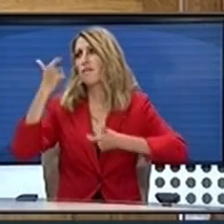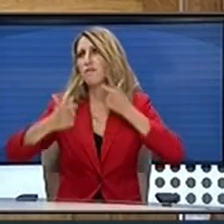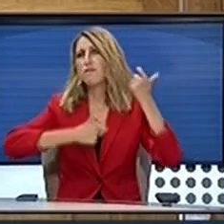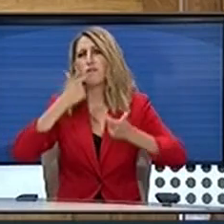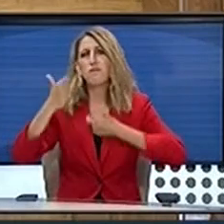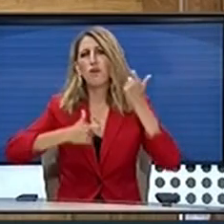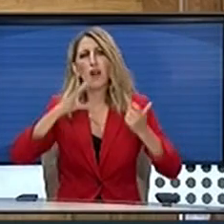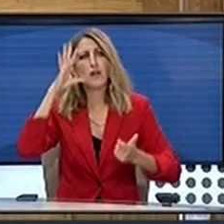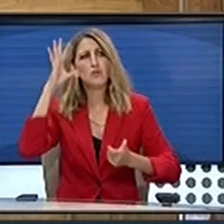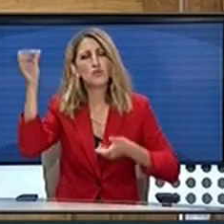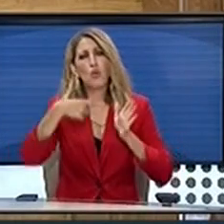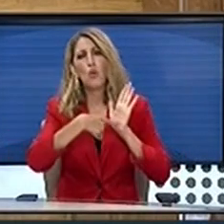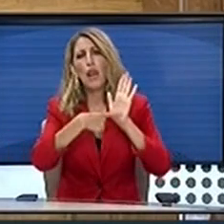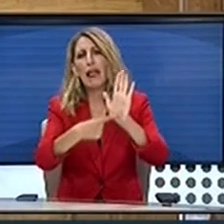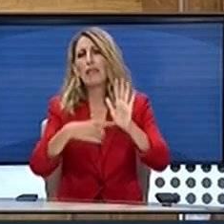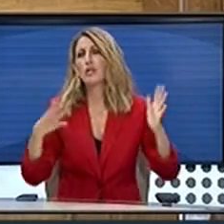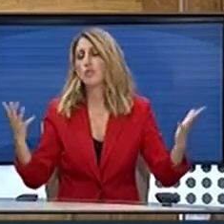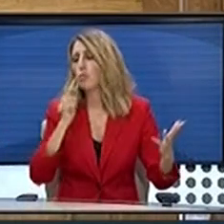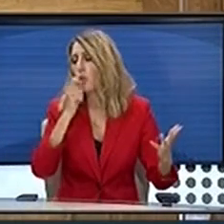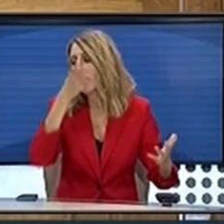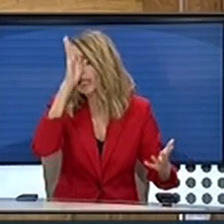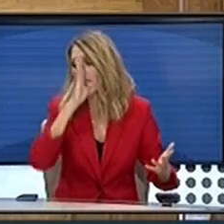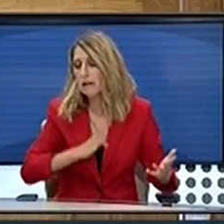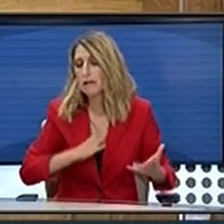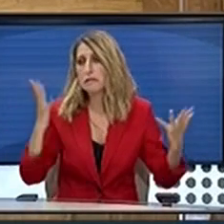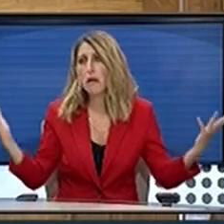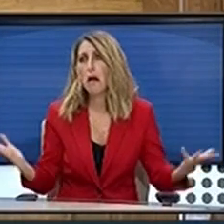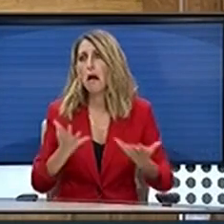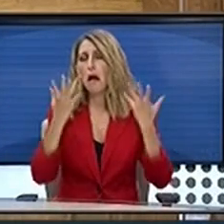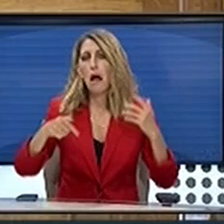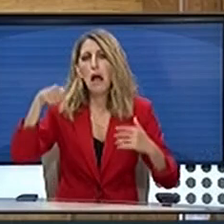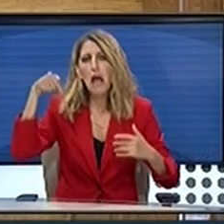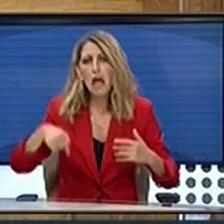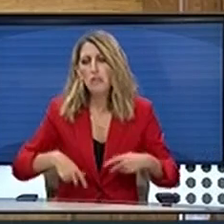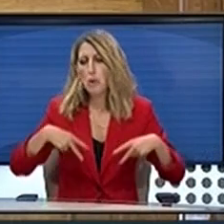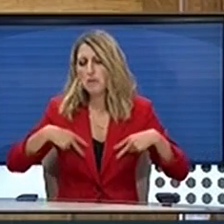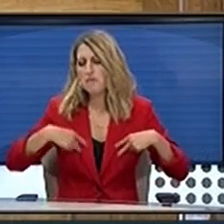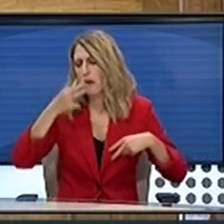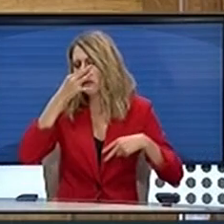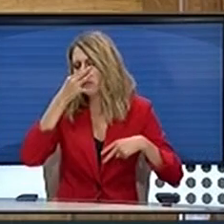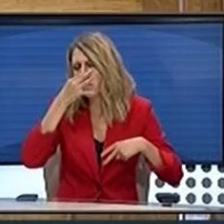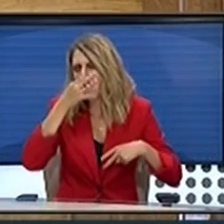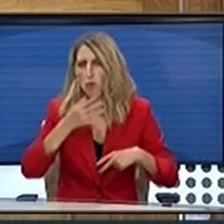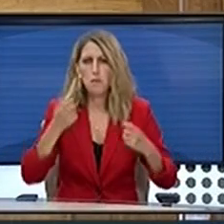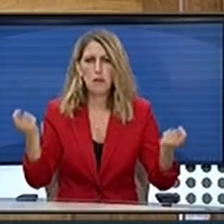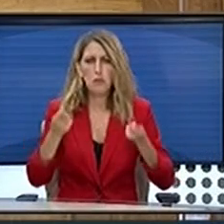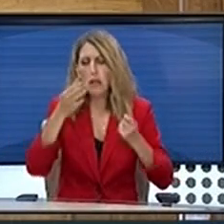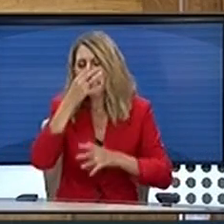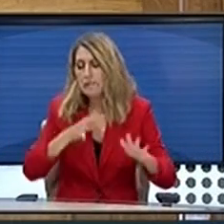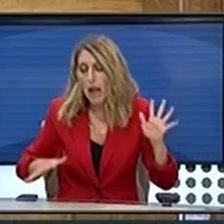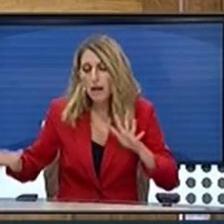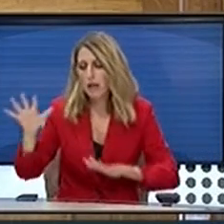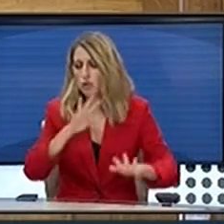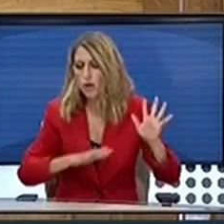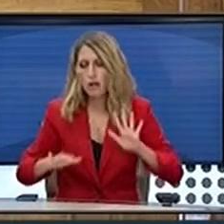ένα ατυχές γεγονός ως μια δήθεν γενικευμένη κατάσταση και μια επιχειρησιακή αστοχία ως